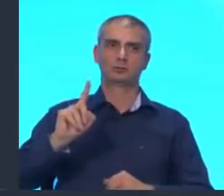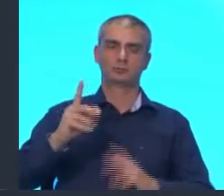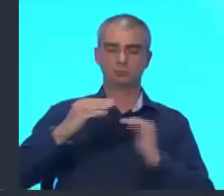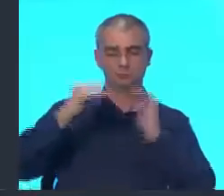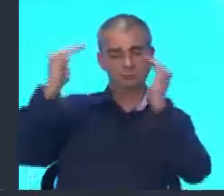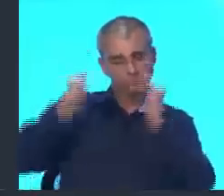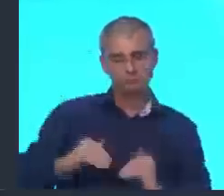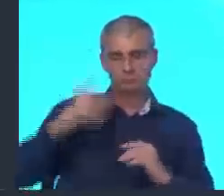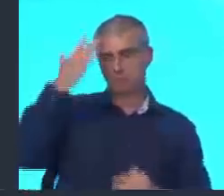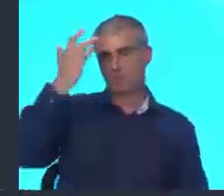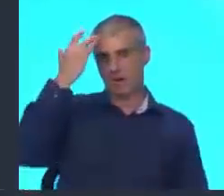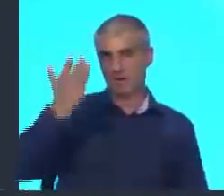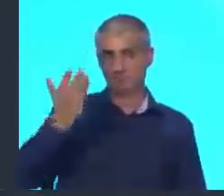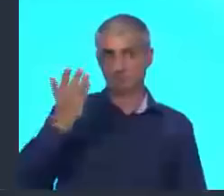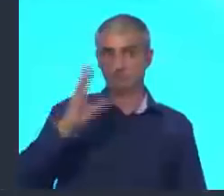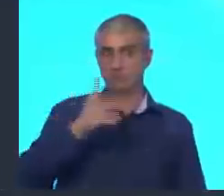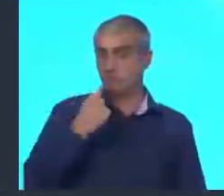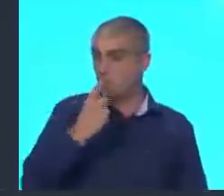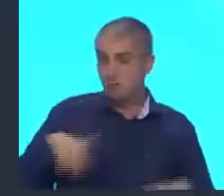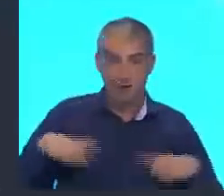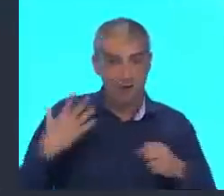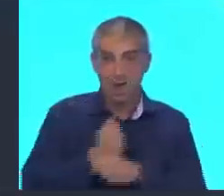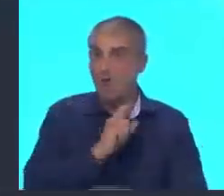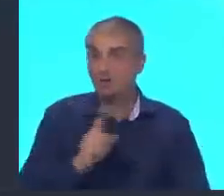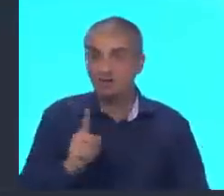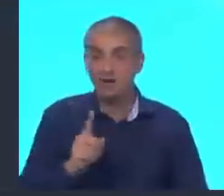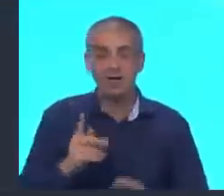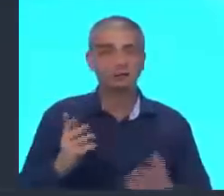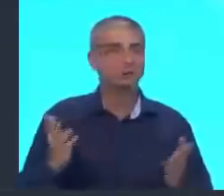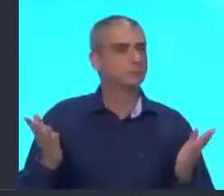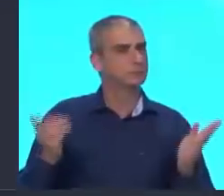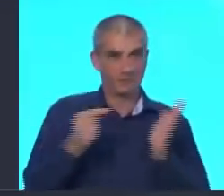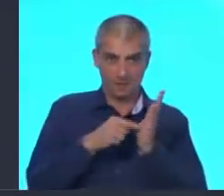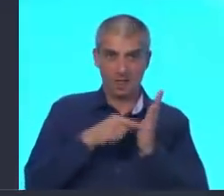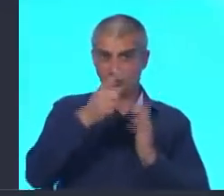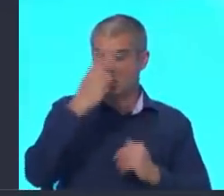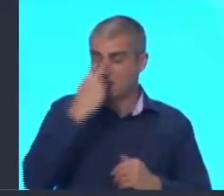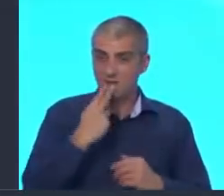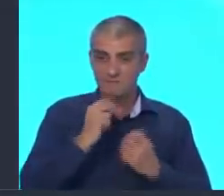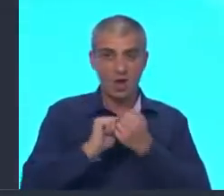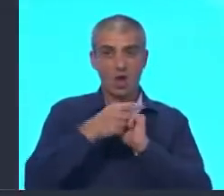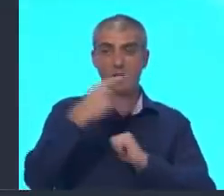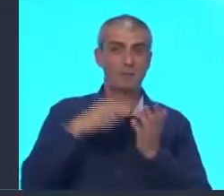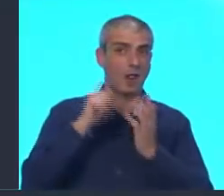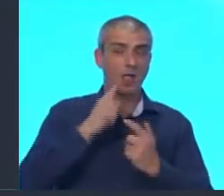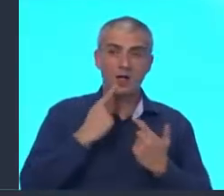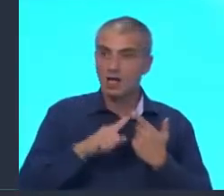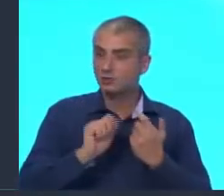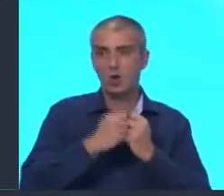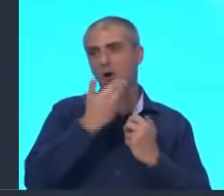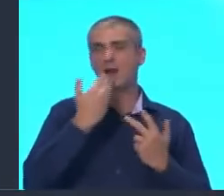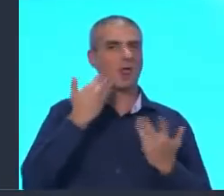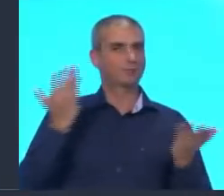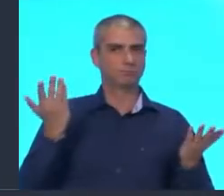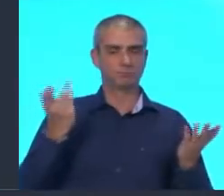מהחלום, ואם אומרים לך, אתה לא תצליח בחיים בגלל שאתה עיוור, או בגלל שאתה חירש, או בגלל שאתה אילם. תמיד צריך